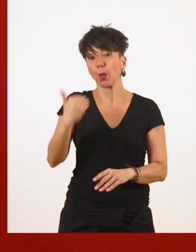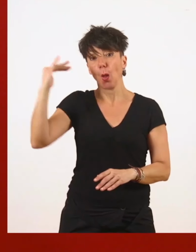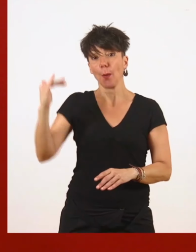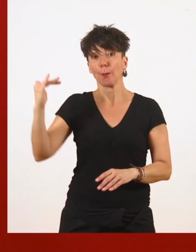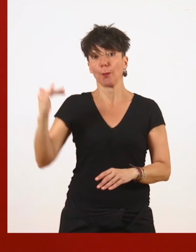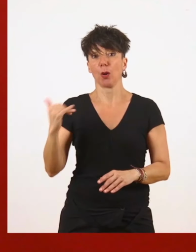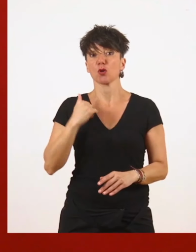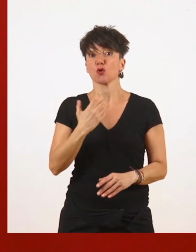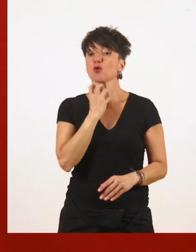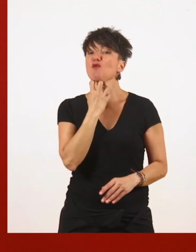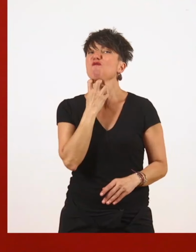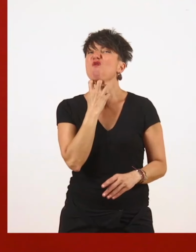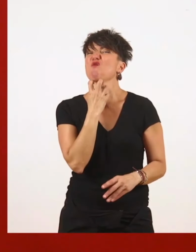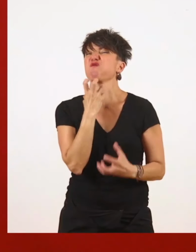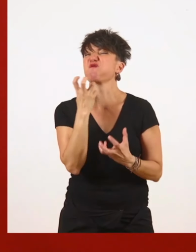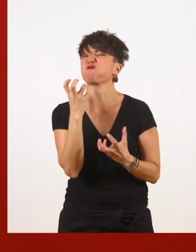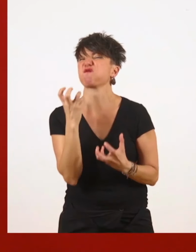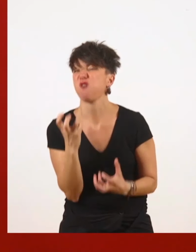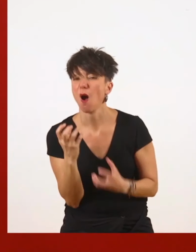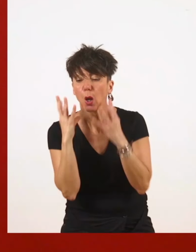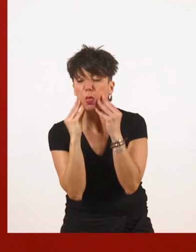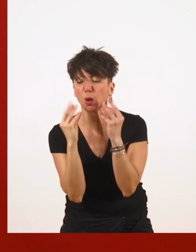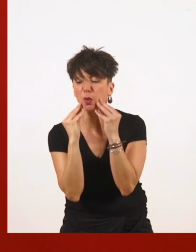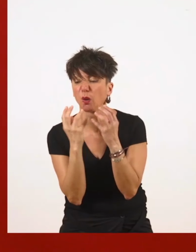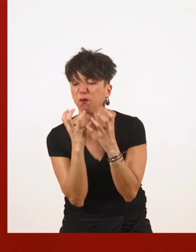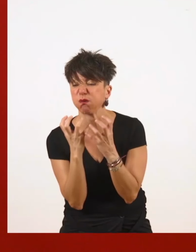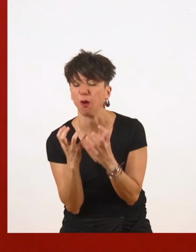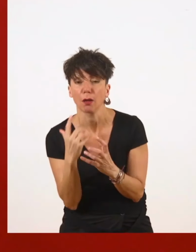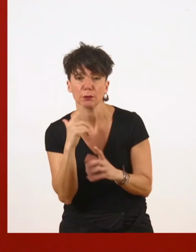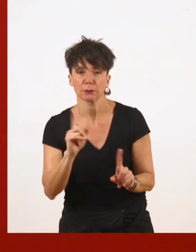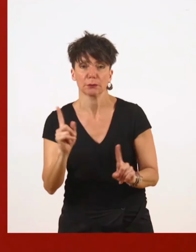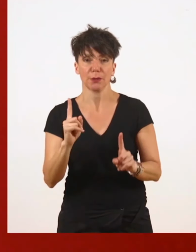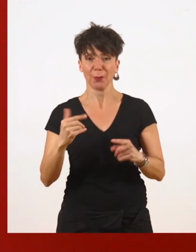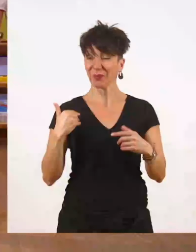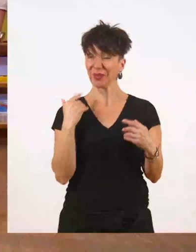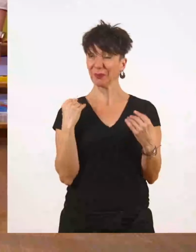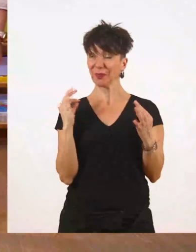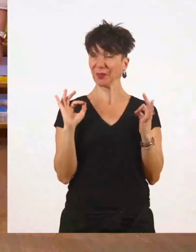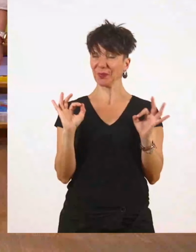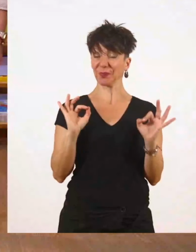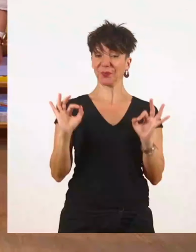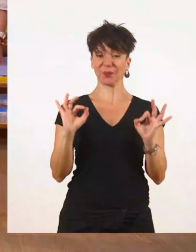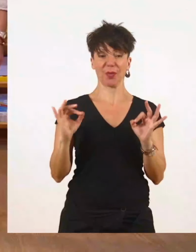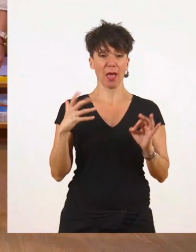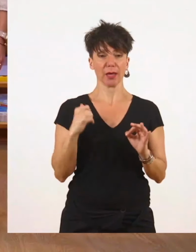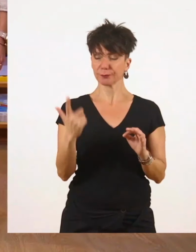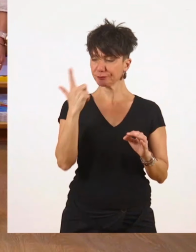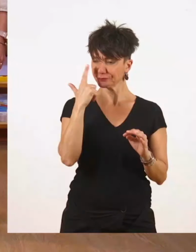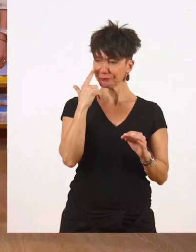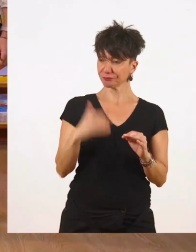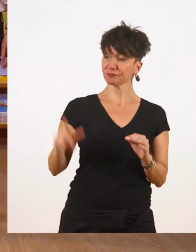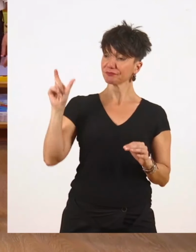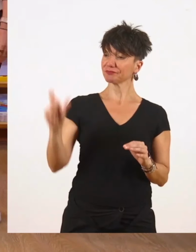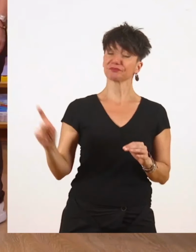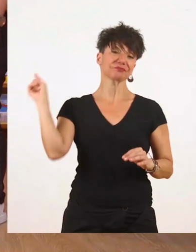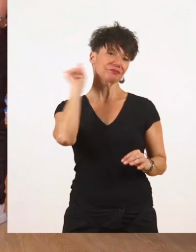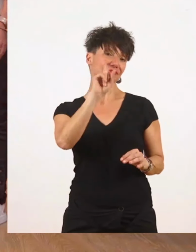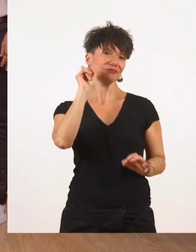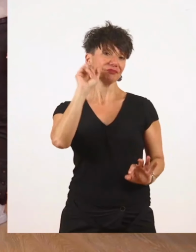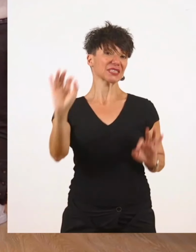είχε ακόμα χοντρή και έτσι μπορούσαν να ενσαρκώνουν οι γυναίκες. Για να σε δω λοιπόν λίγο, κυρία μου,